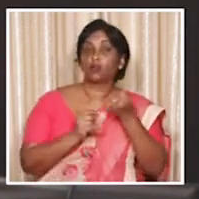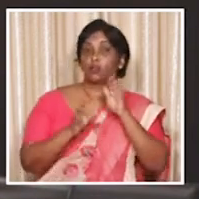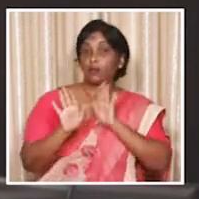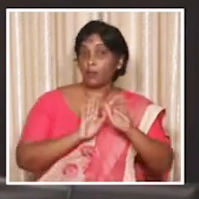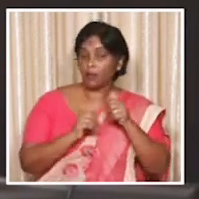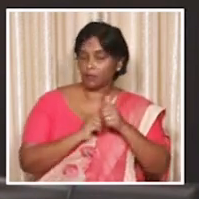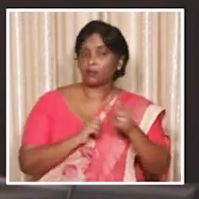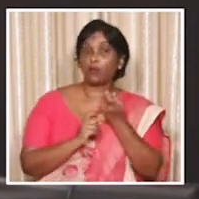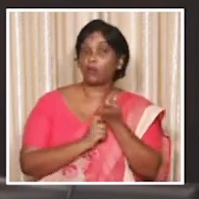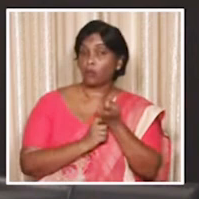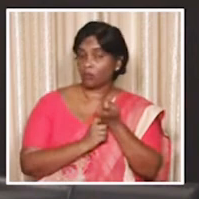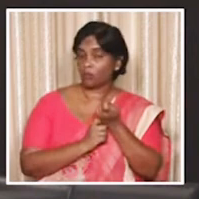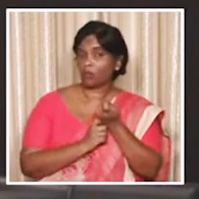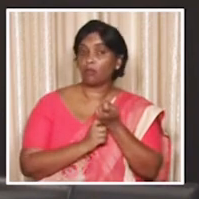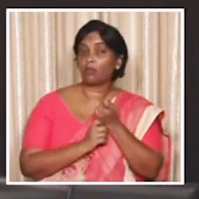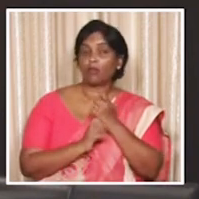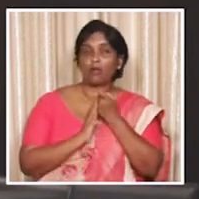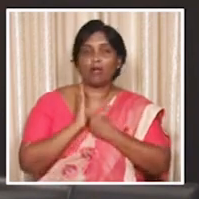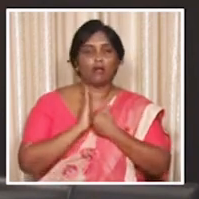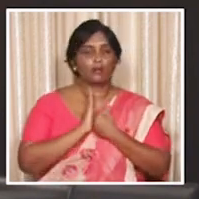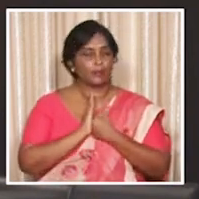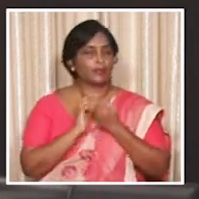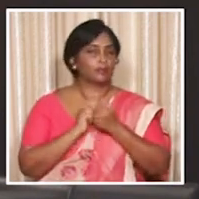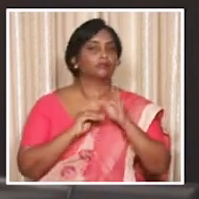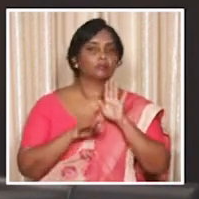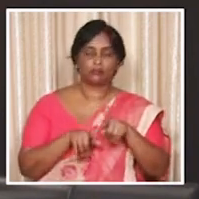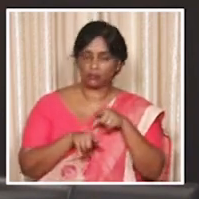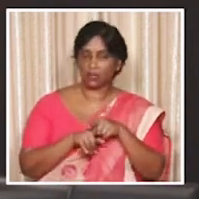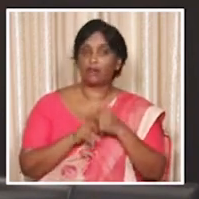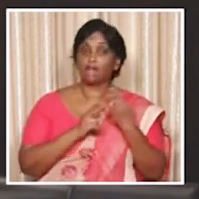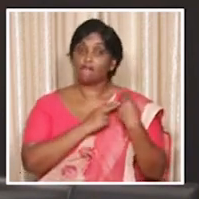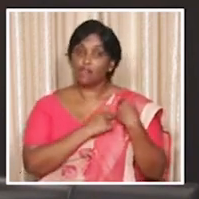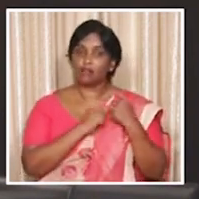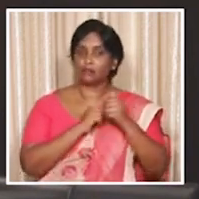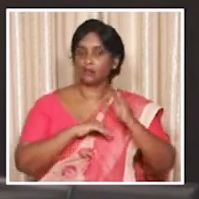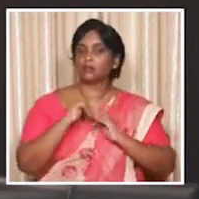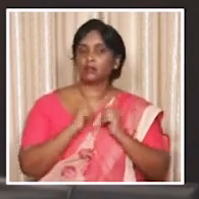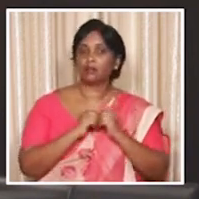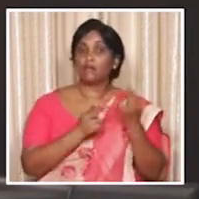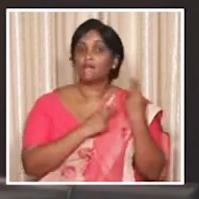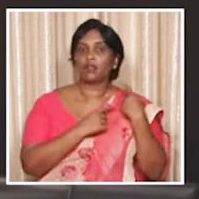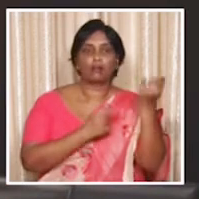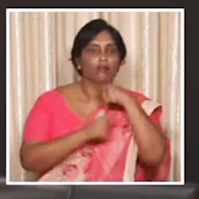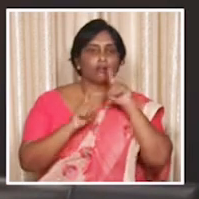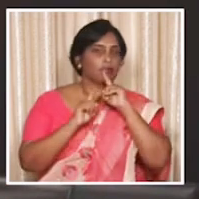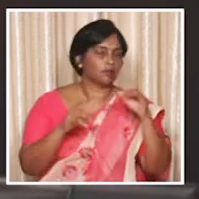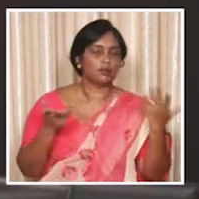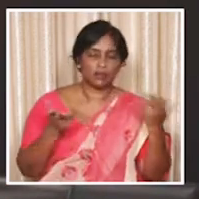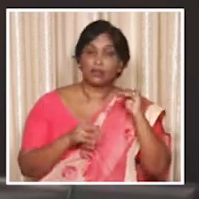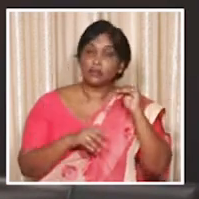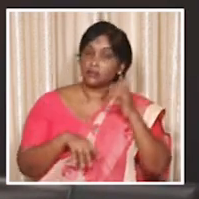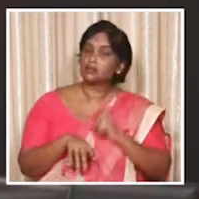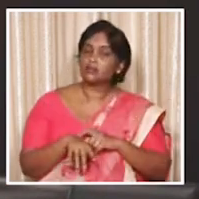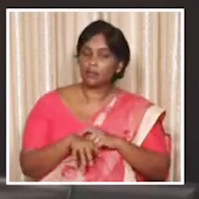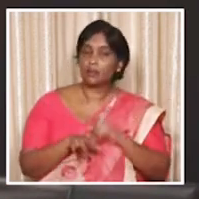කරද්දී මූල්‍ය ආචාර ධර්ම පද්ධතියක අවශ්‍යතාවය, ඒ වගේම වගවීමේ ක්‍රියාකලාපයක් කවුරුත් වග කියන්නේ නැහැ.